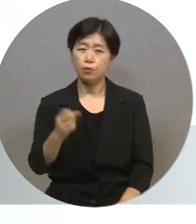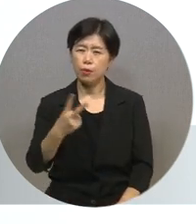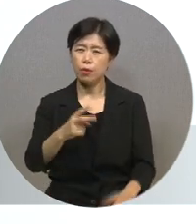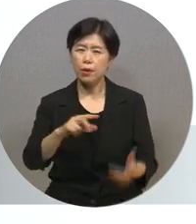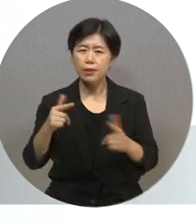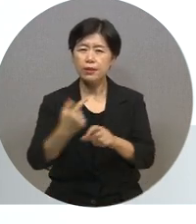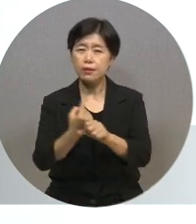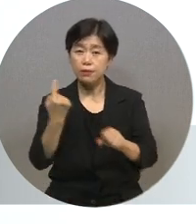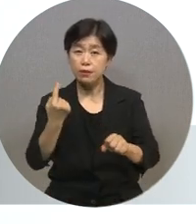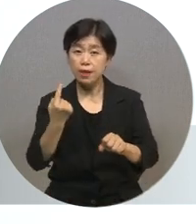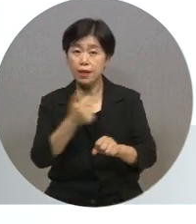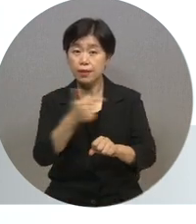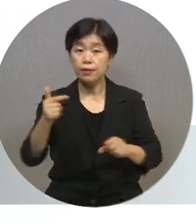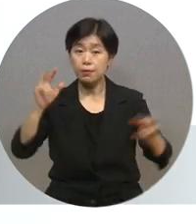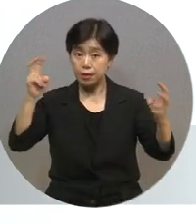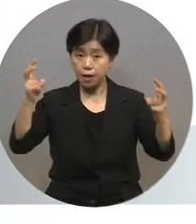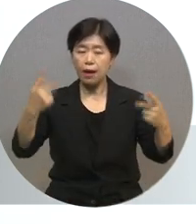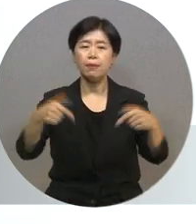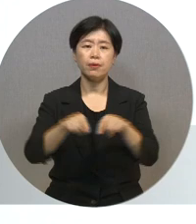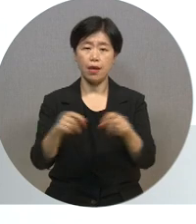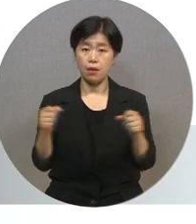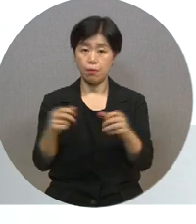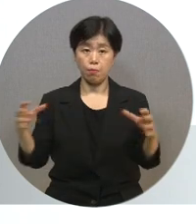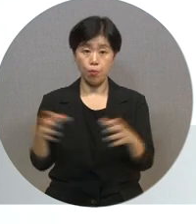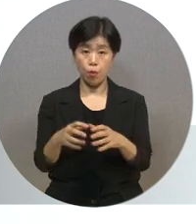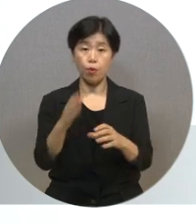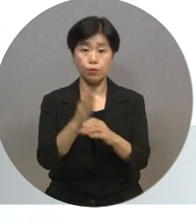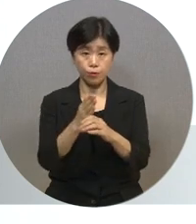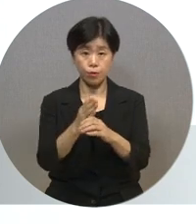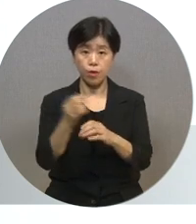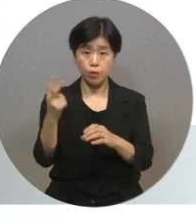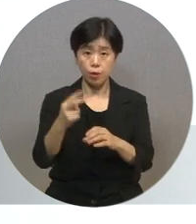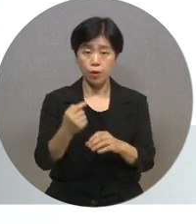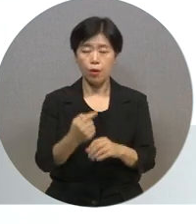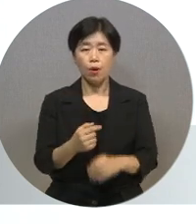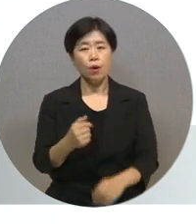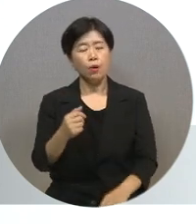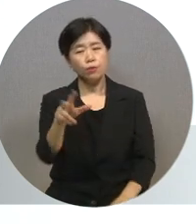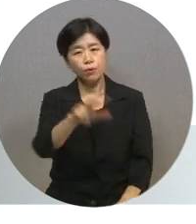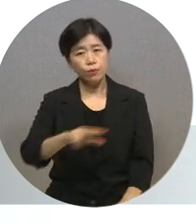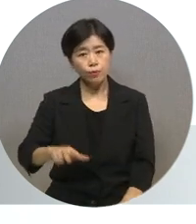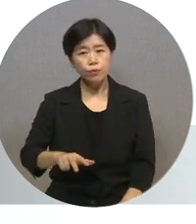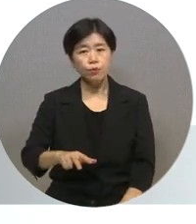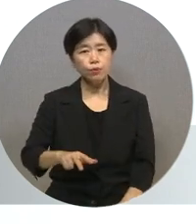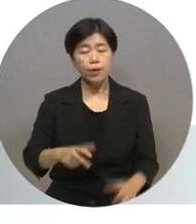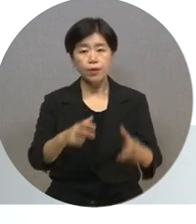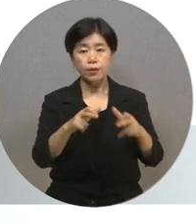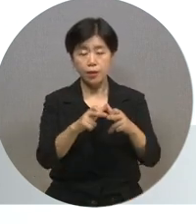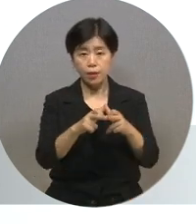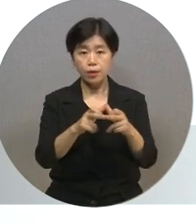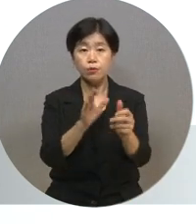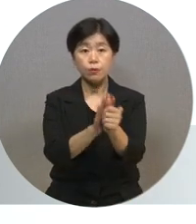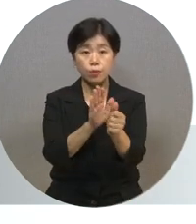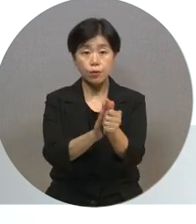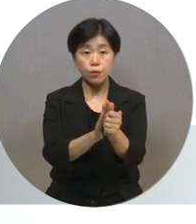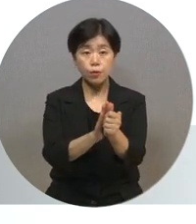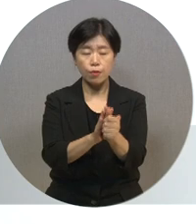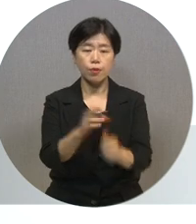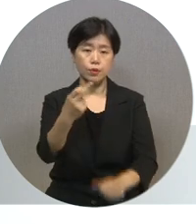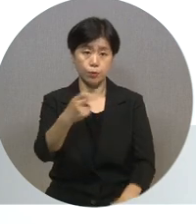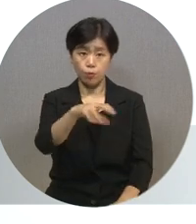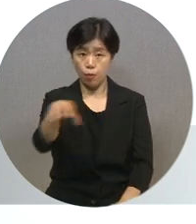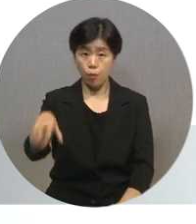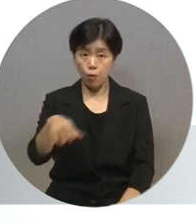다양한 기업들과 함께 해오고 있고 이 외에도 전국에 17개의 장애인 재활지원센터와 100여